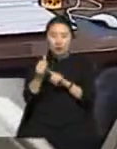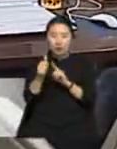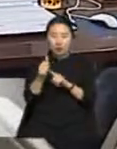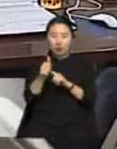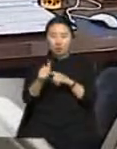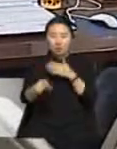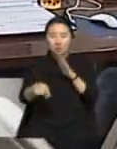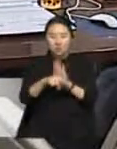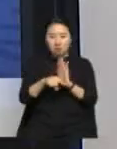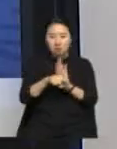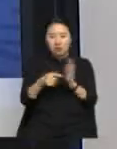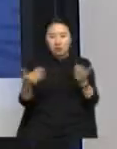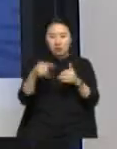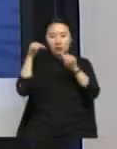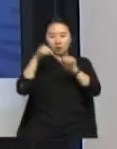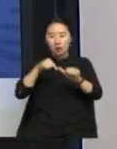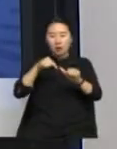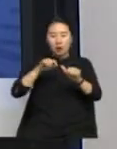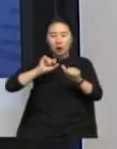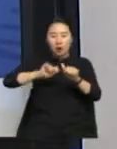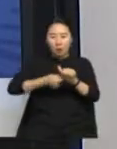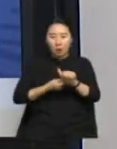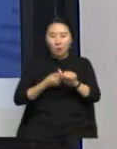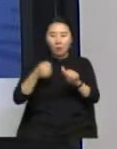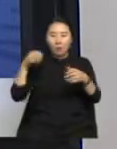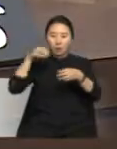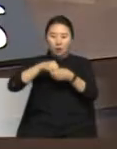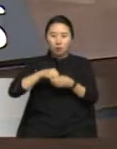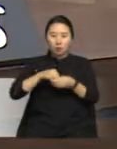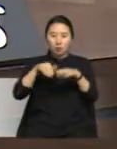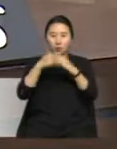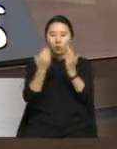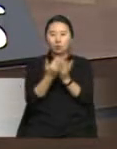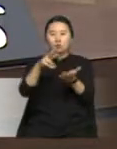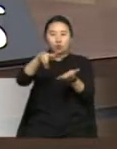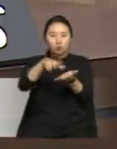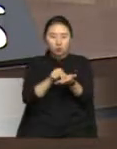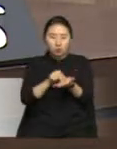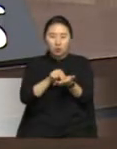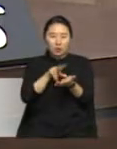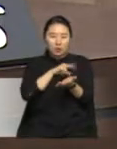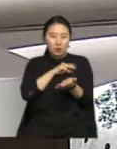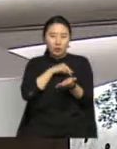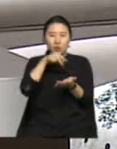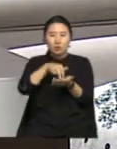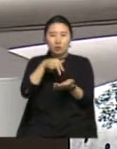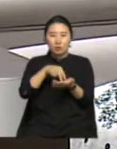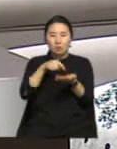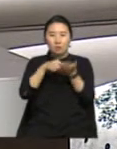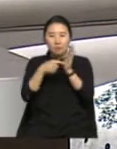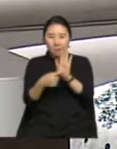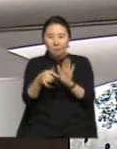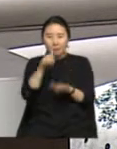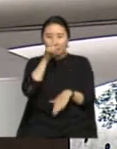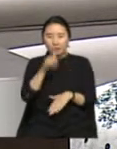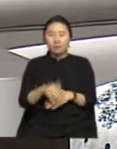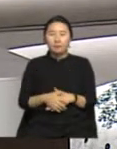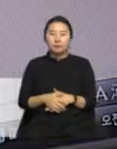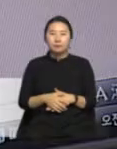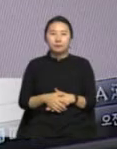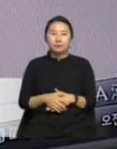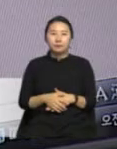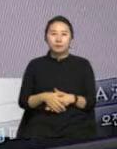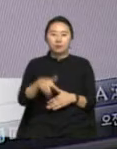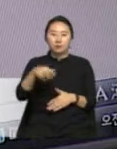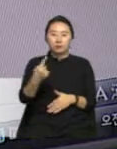말하는 위법 부당한 업무지시 와 강요 등을 포함해 제기되고 있는 모든 문제들을 의회 차원에서 밝혀 낼 것이라 고 역설했습니다